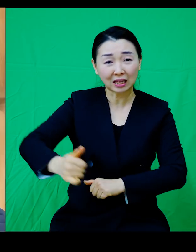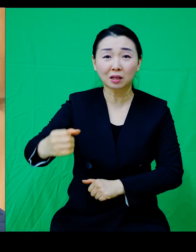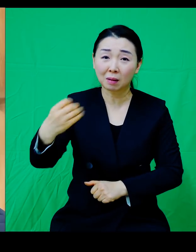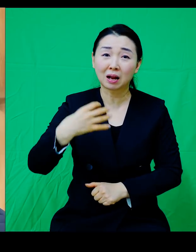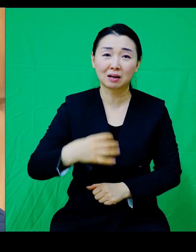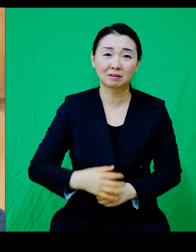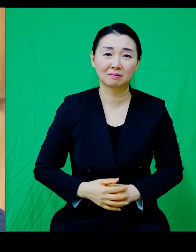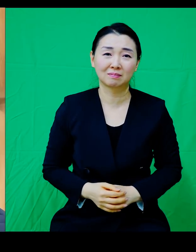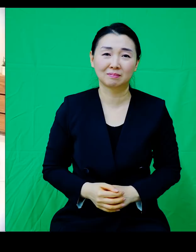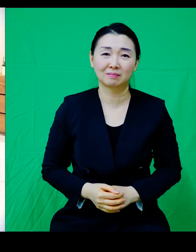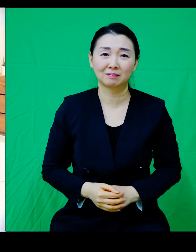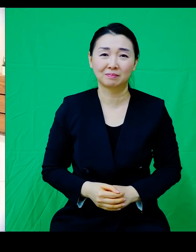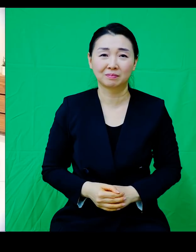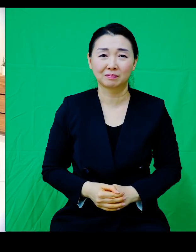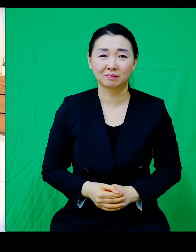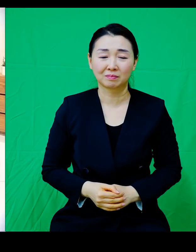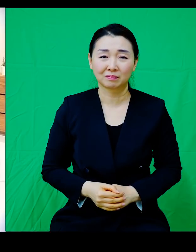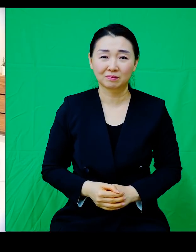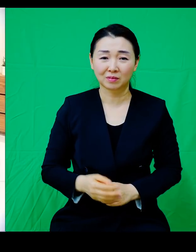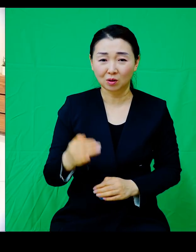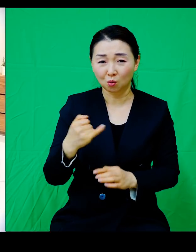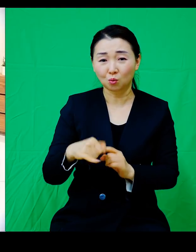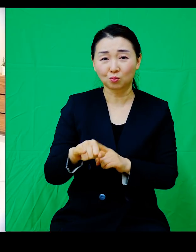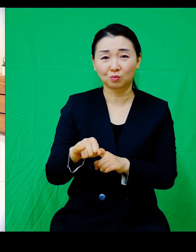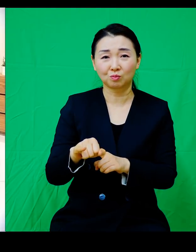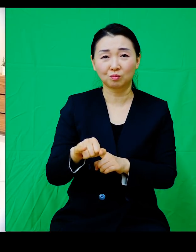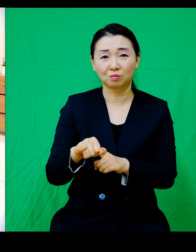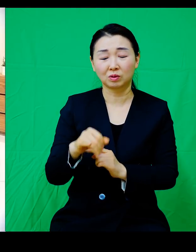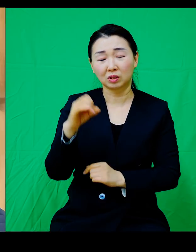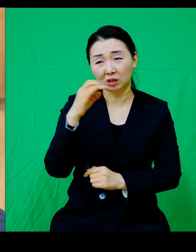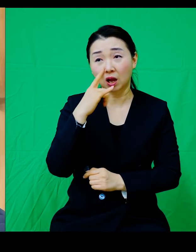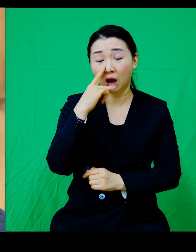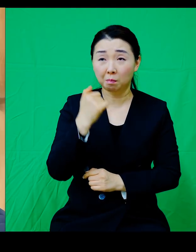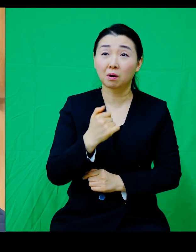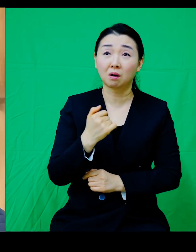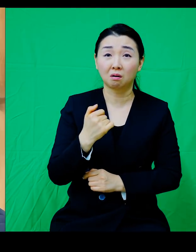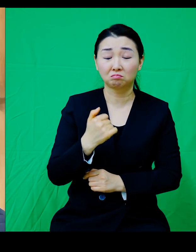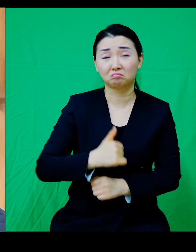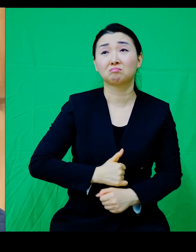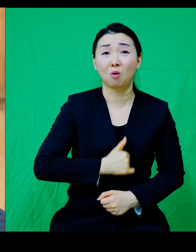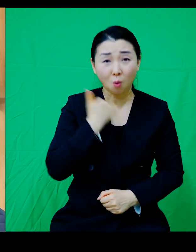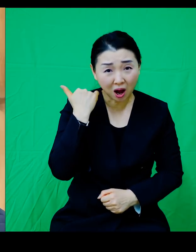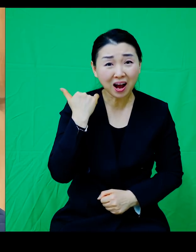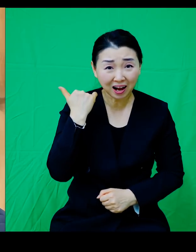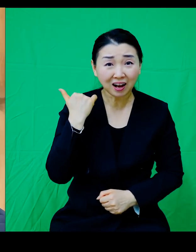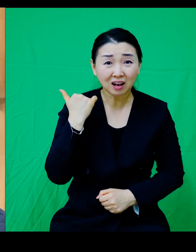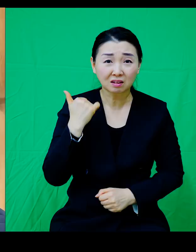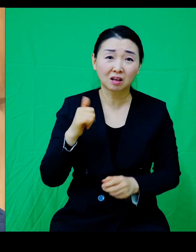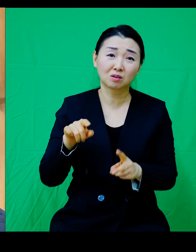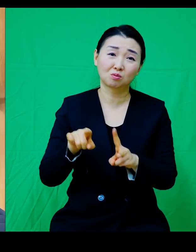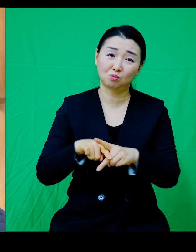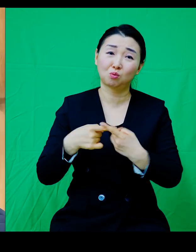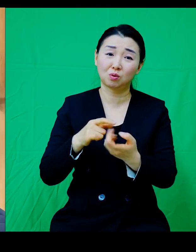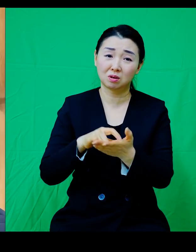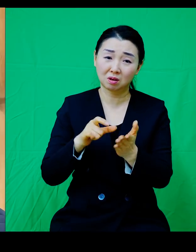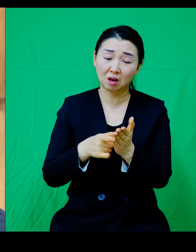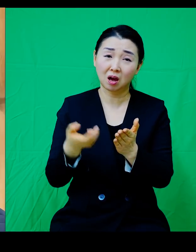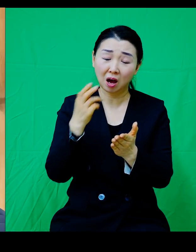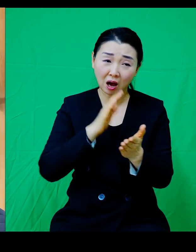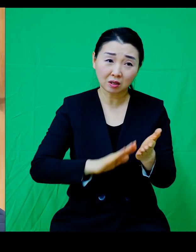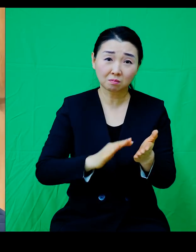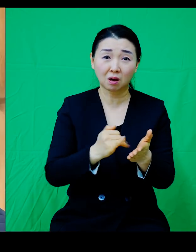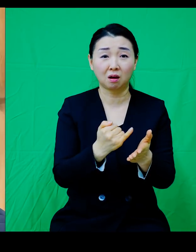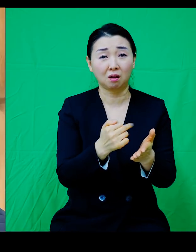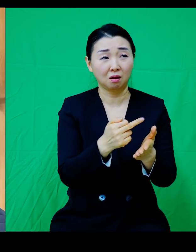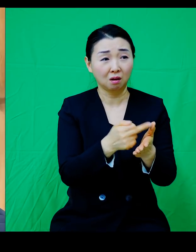막 진유 있는데 하는 거죠. 그래서 온유는 그냥 아빠가 화가 났다 정도로 이해했을 것 같아요. 근데